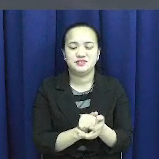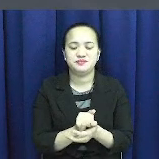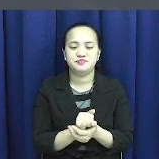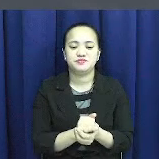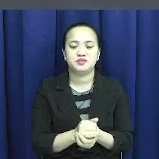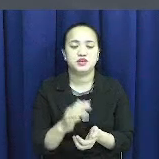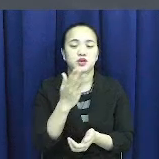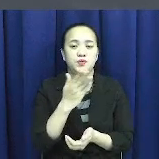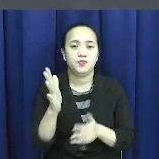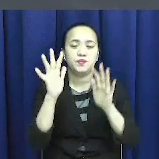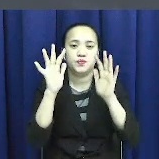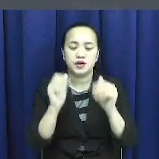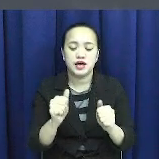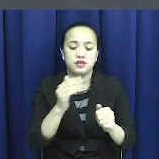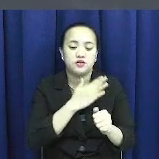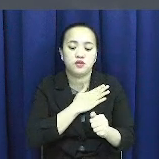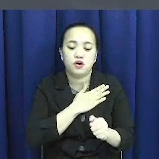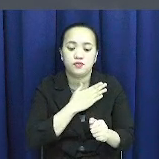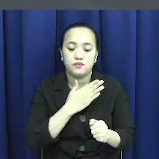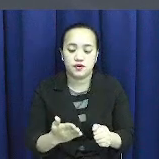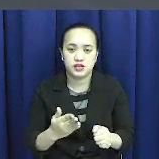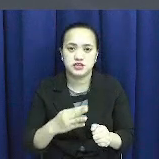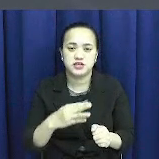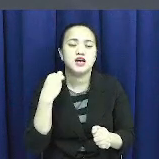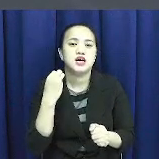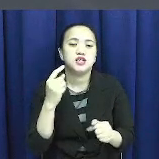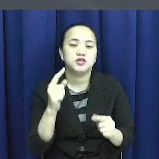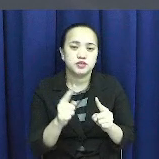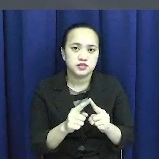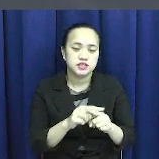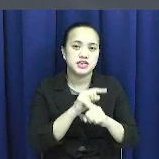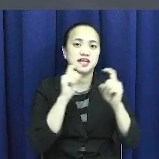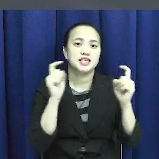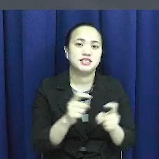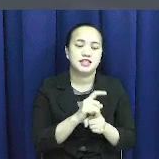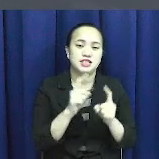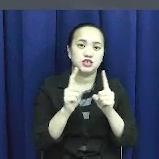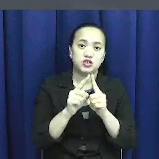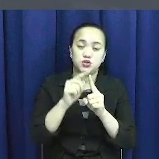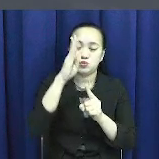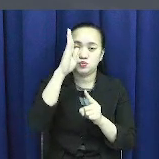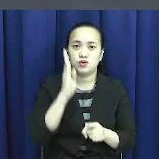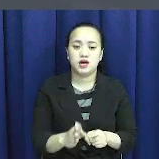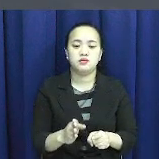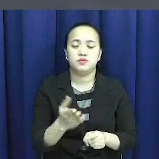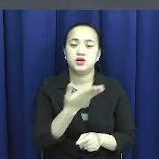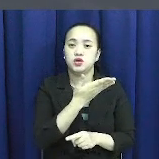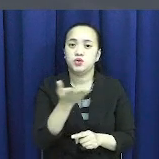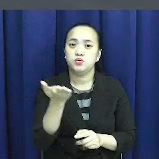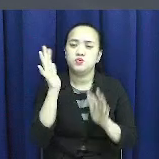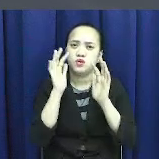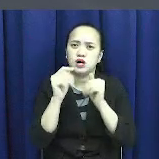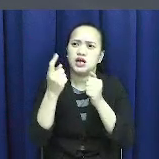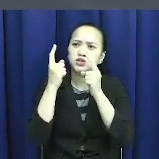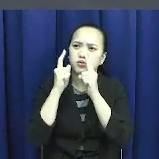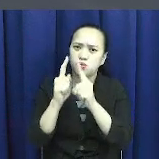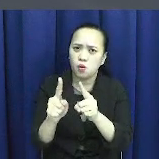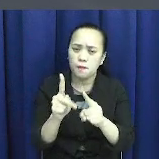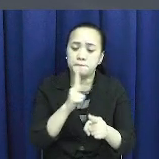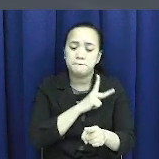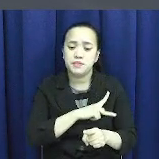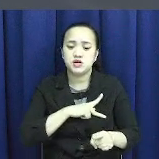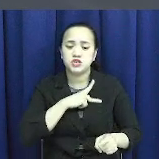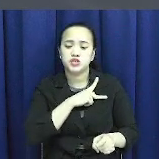Mag-confess ka ng iyong kasalanan sa Diyos. Humingi ka ng tawad sa Diyos. You can directly approach the throne of